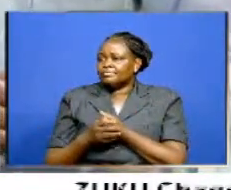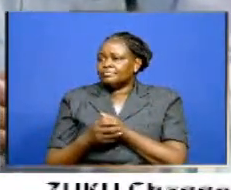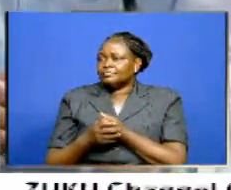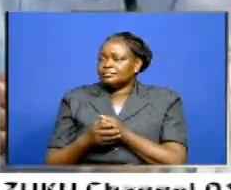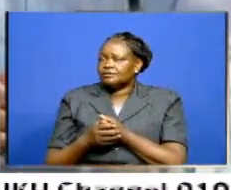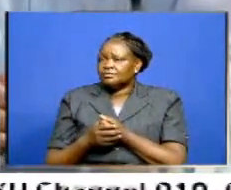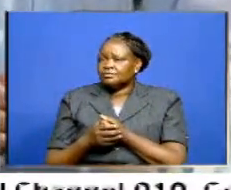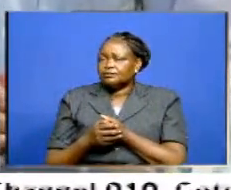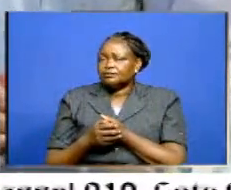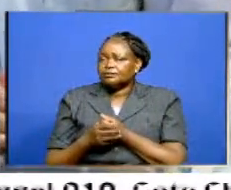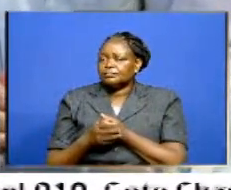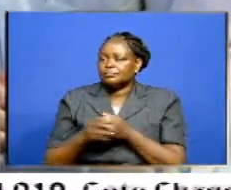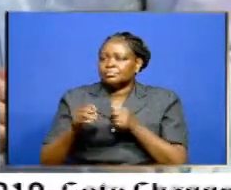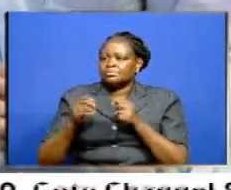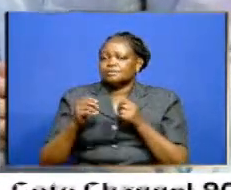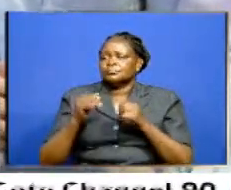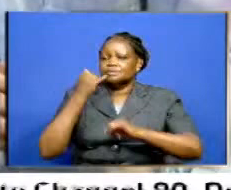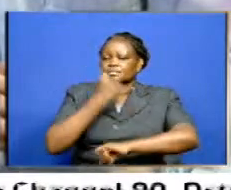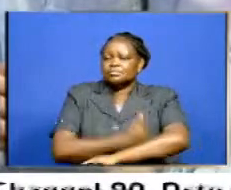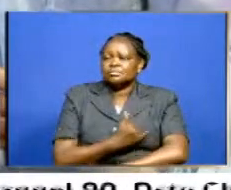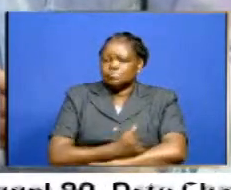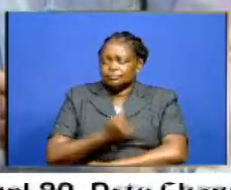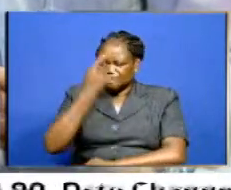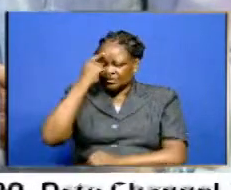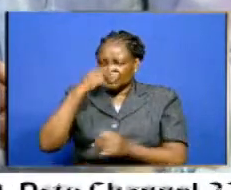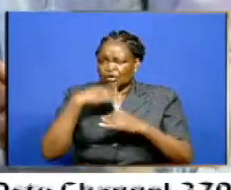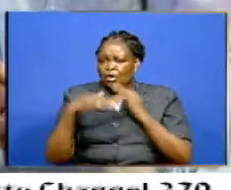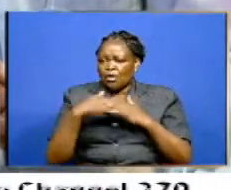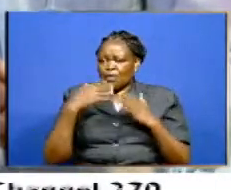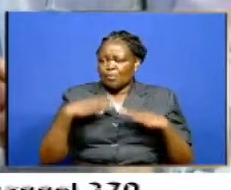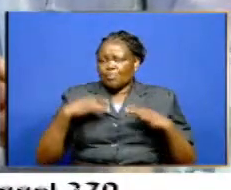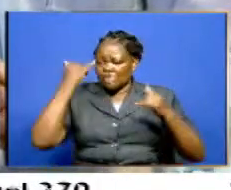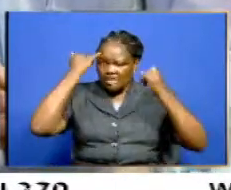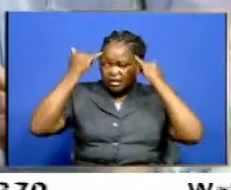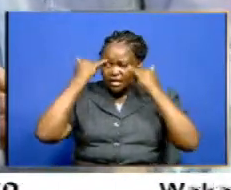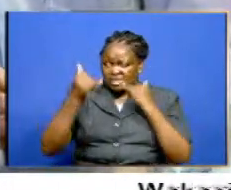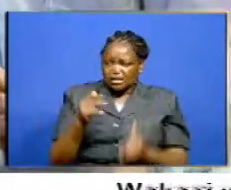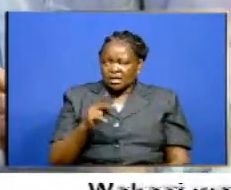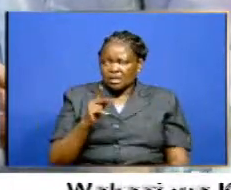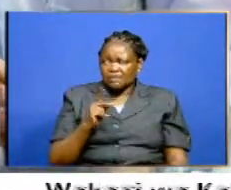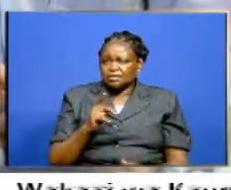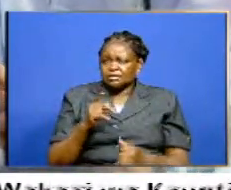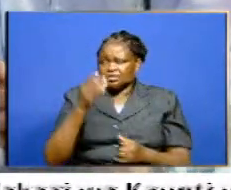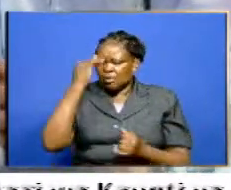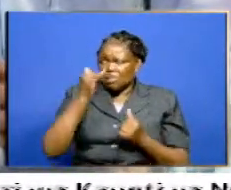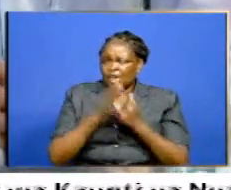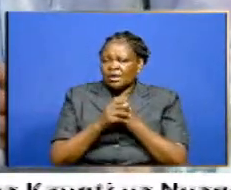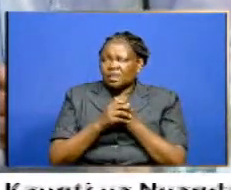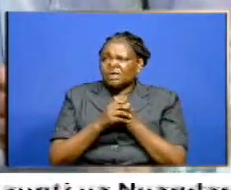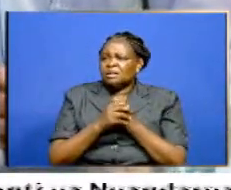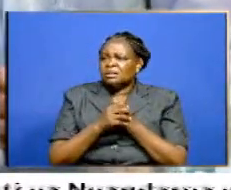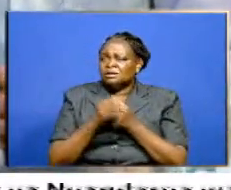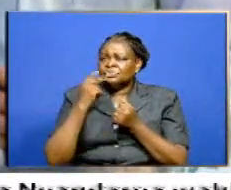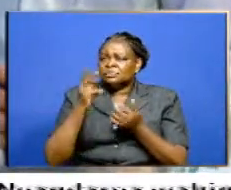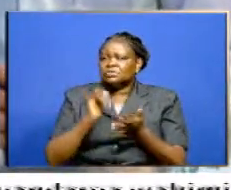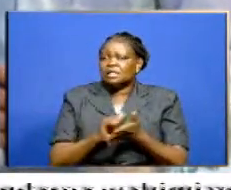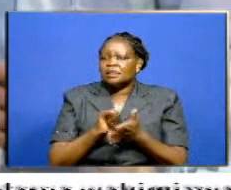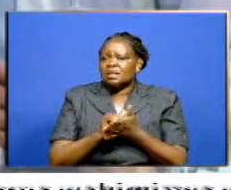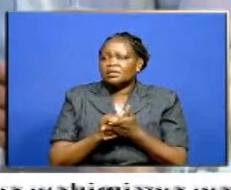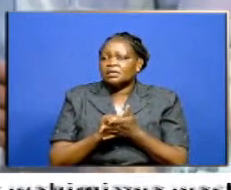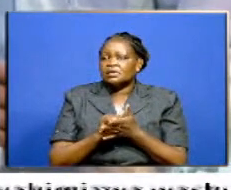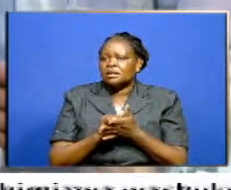hizo taasisi za wale wabunifu katika kila wadi, itakuwa inawasaidiaje? Kwa sababu unaona kwamba hiyo labda